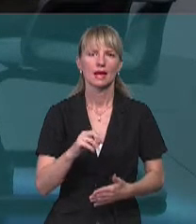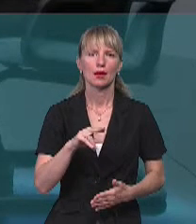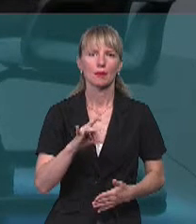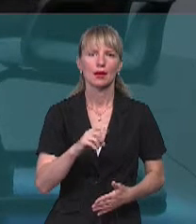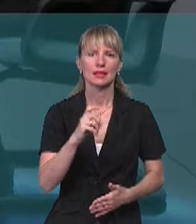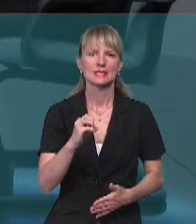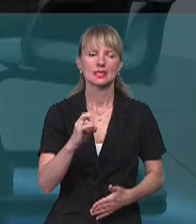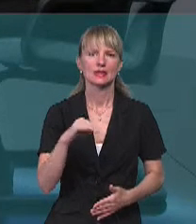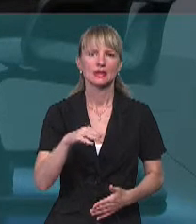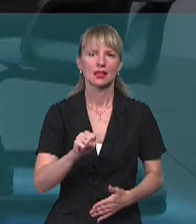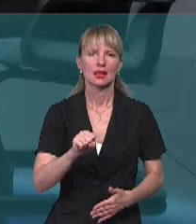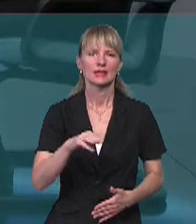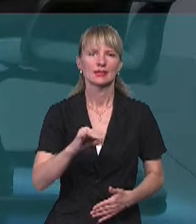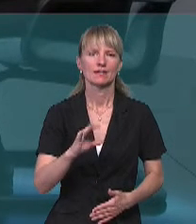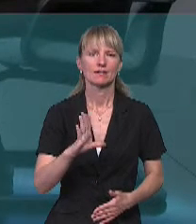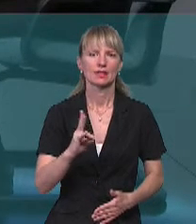поглянемо.